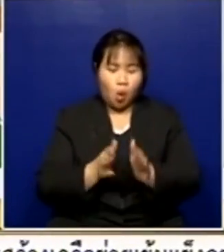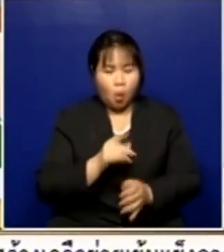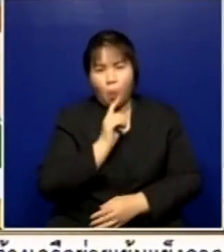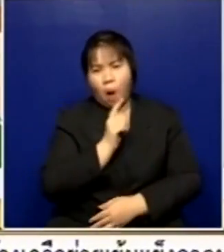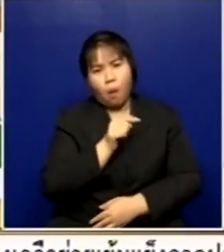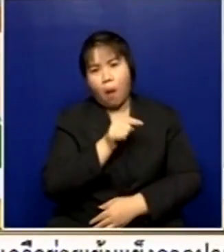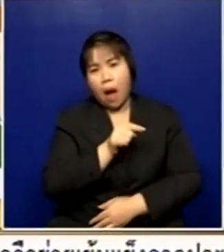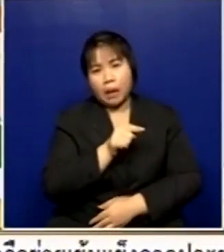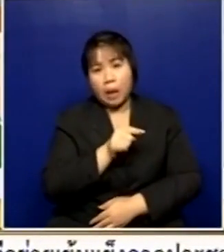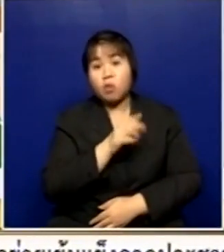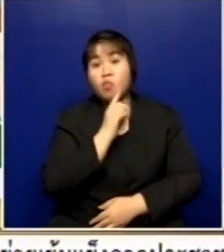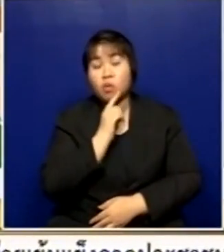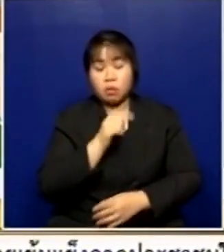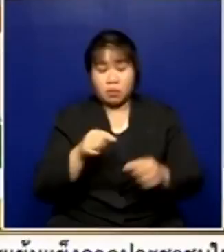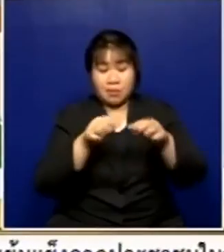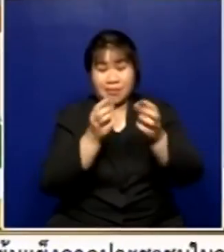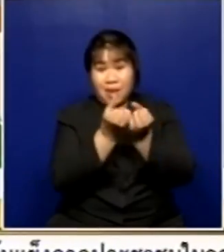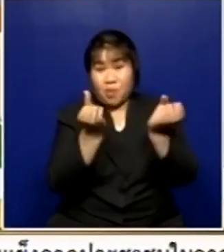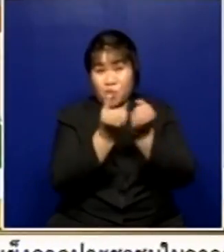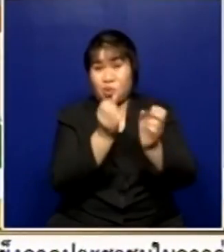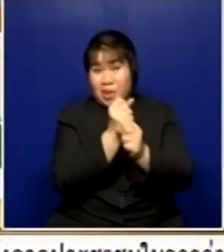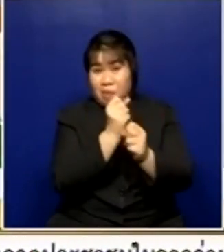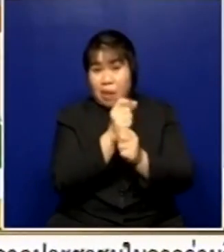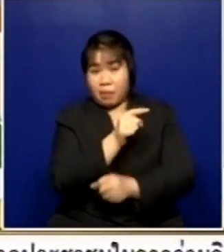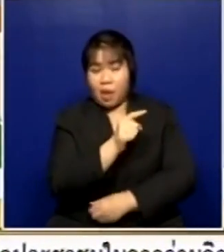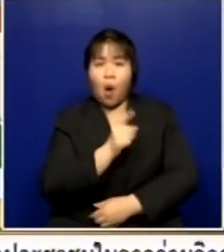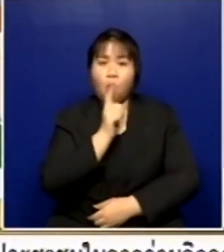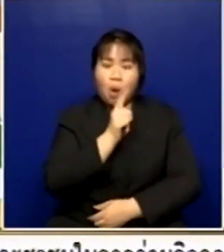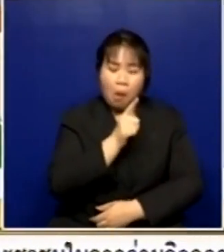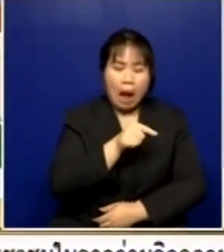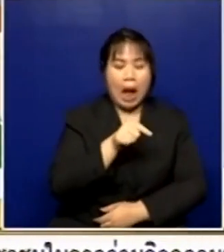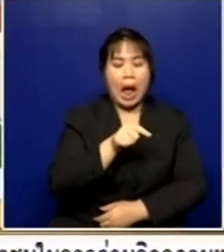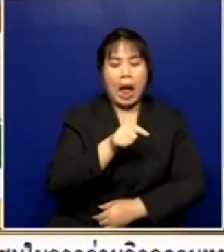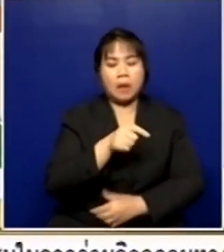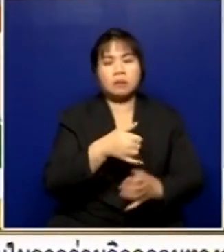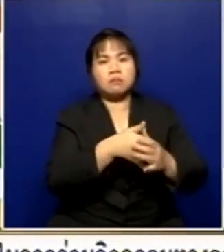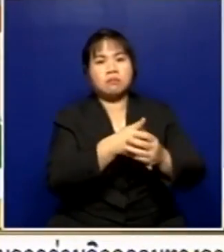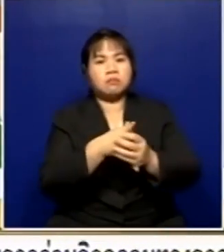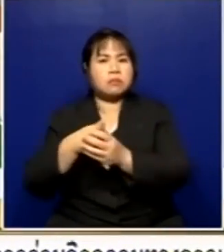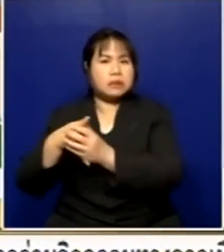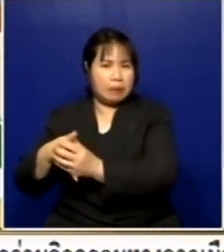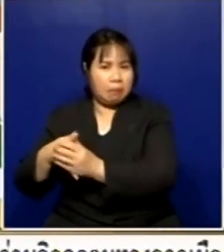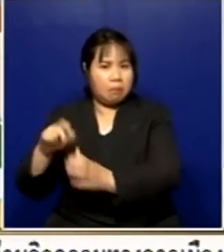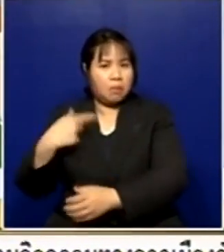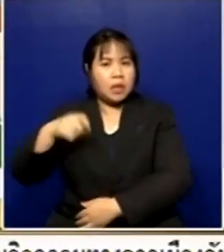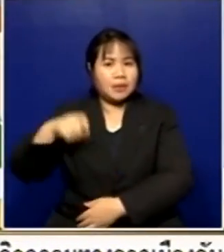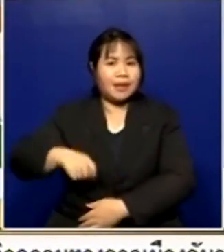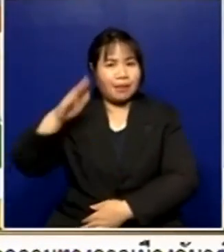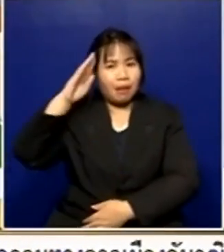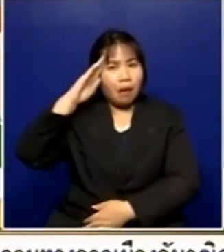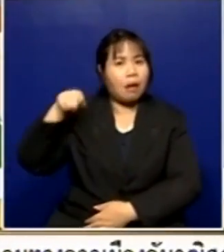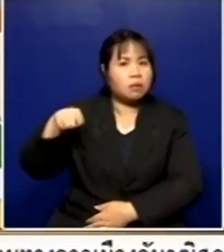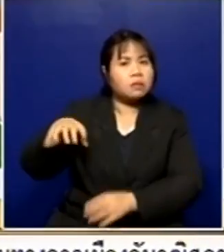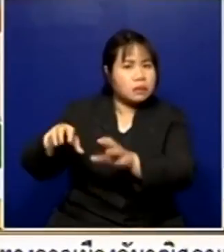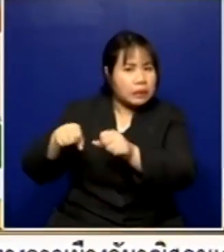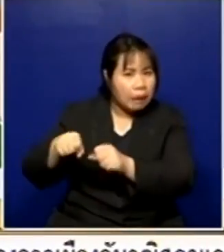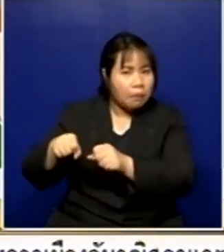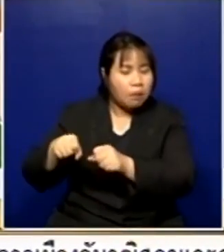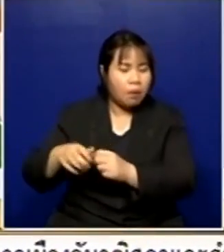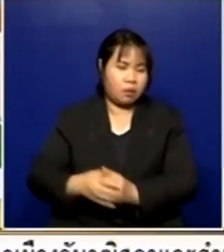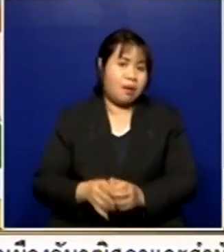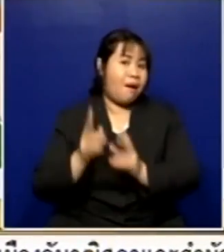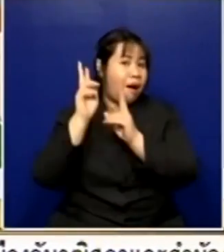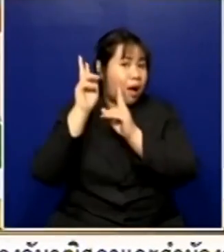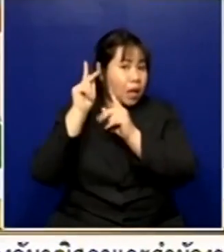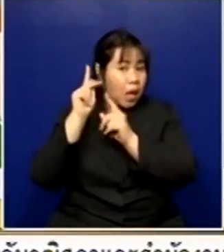วิจารณ์พระธรรมนูญถูกดำเนินคดีที่ศาลทหารร่างขึ้นในบรรยากาศที่สื่อมวลชน